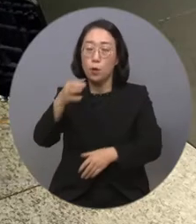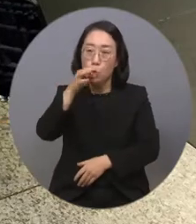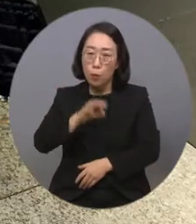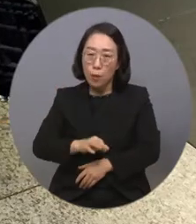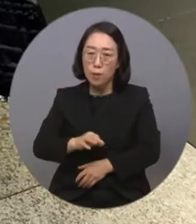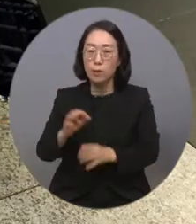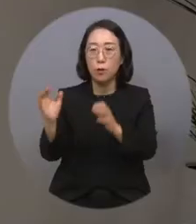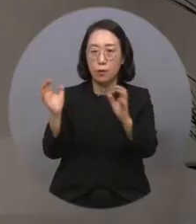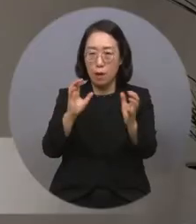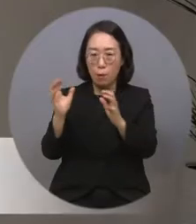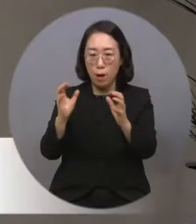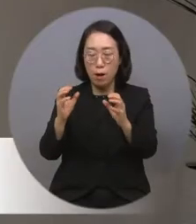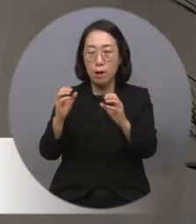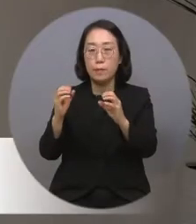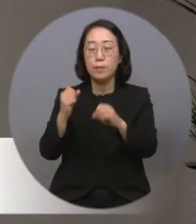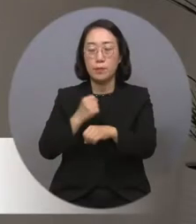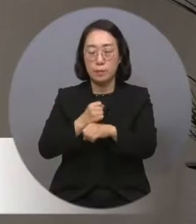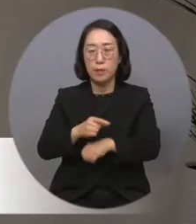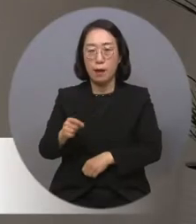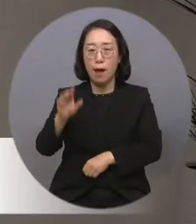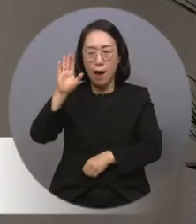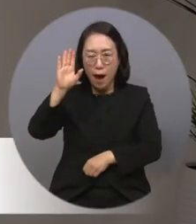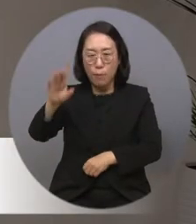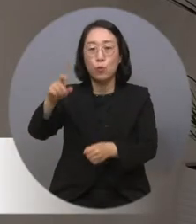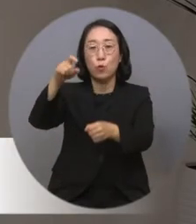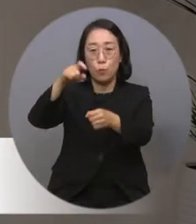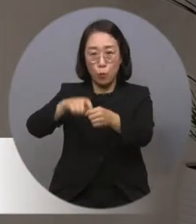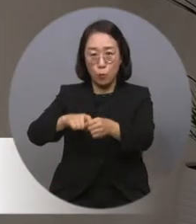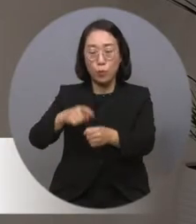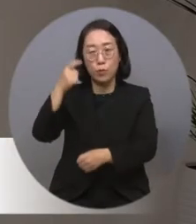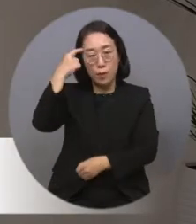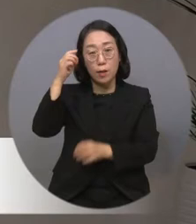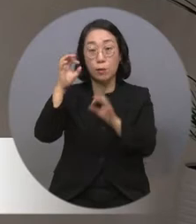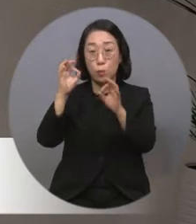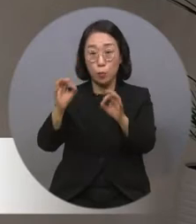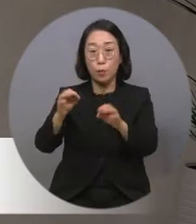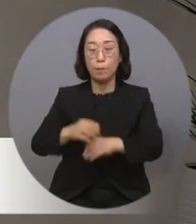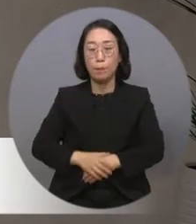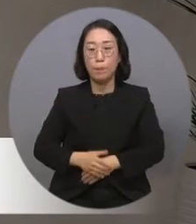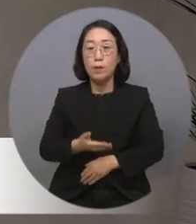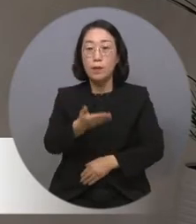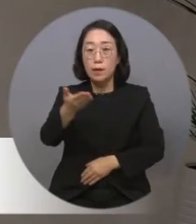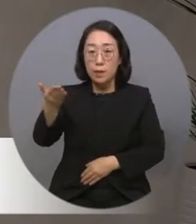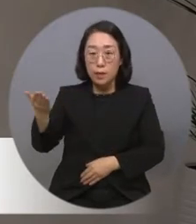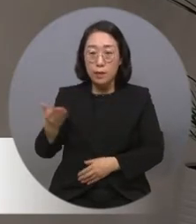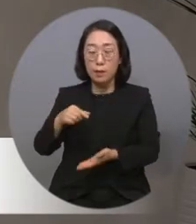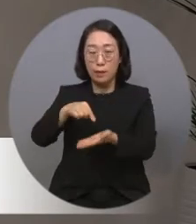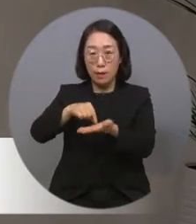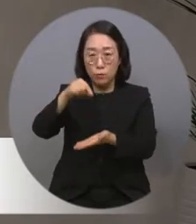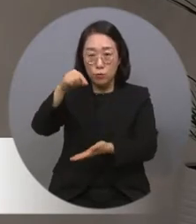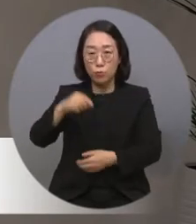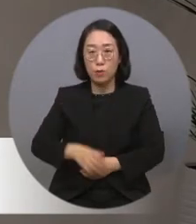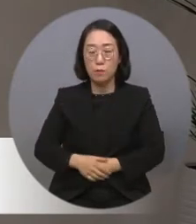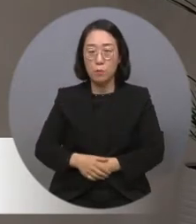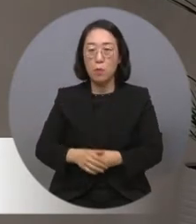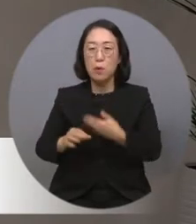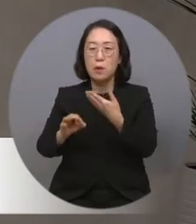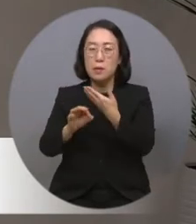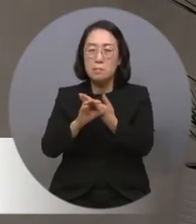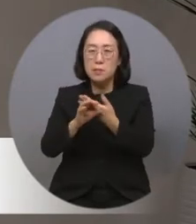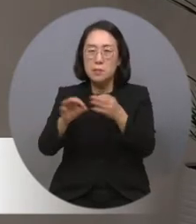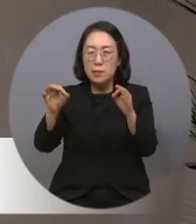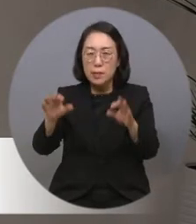공유했습니다. 앞으로 나아갈 방향에 대해서 생각을 해볼 때에는 이 친구들이 단순히 그냥 기간제